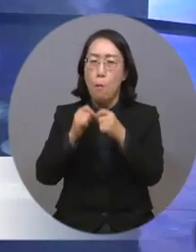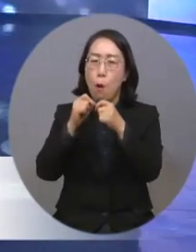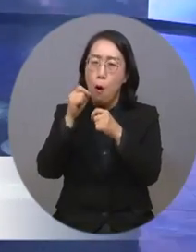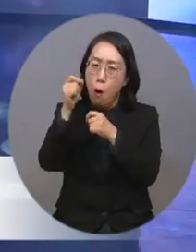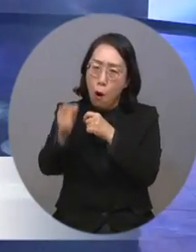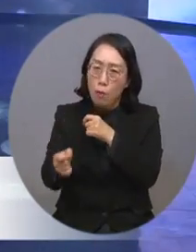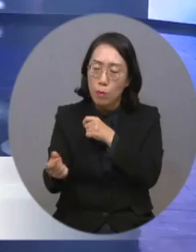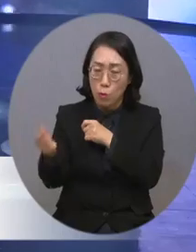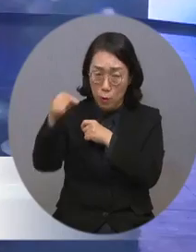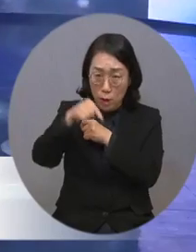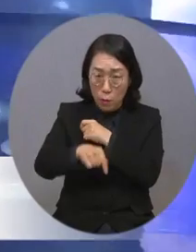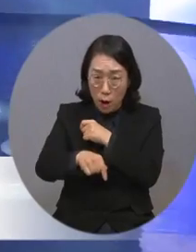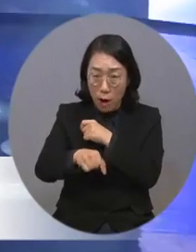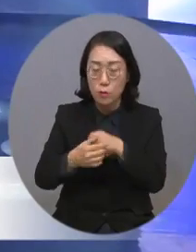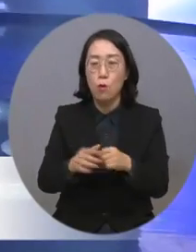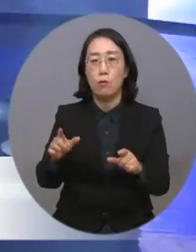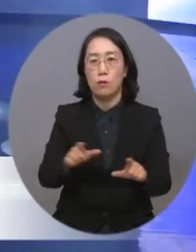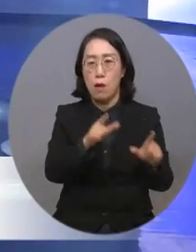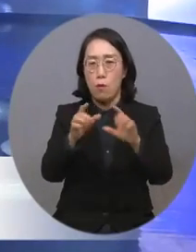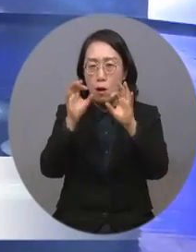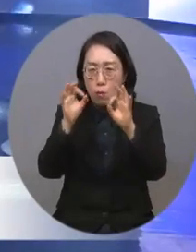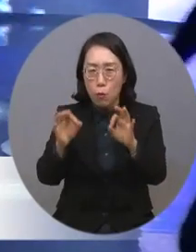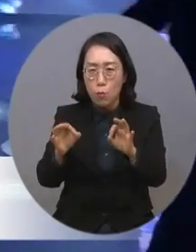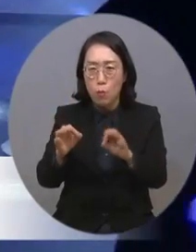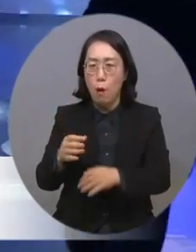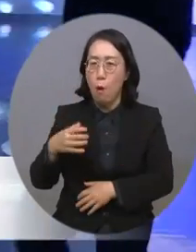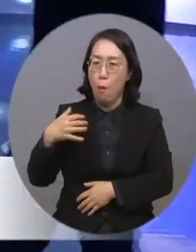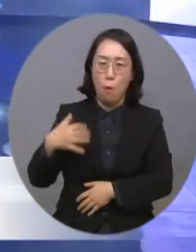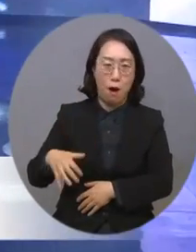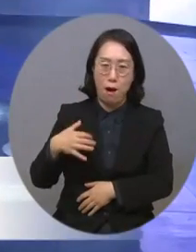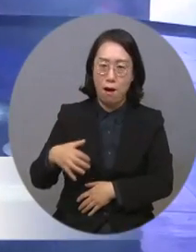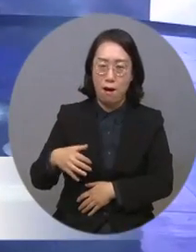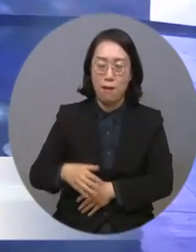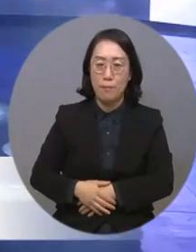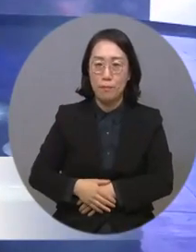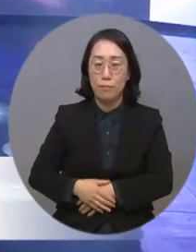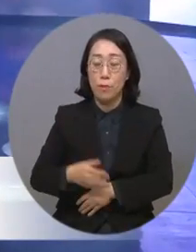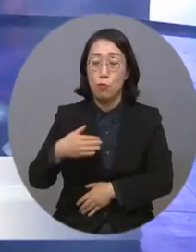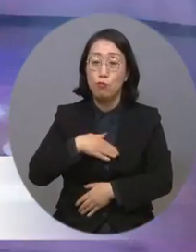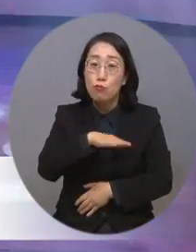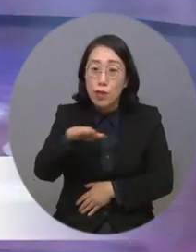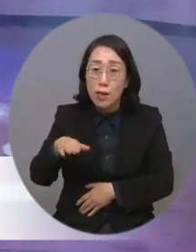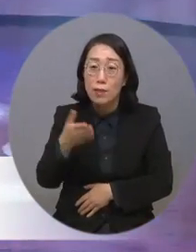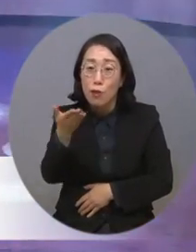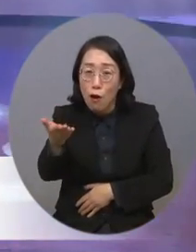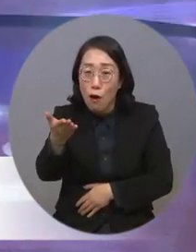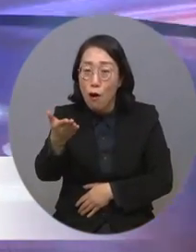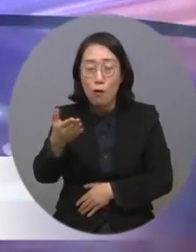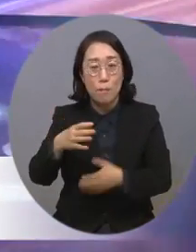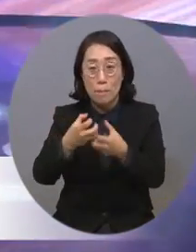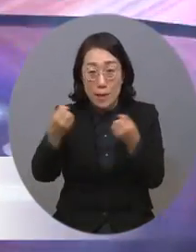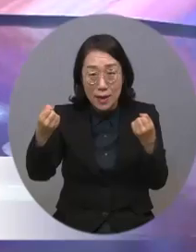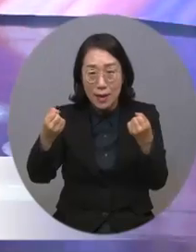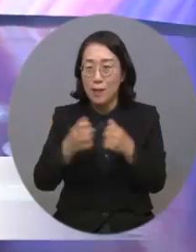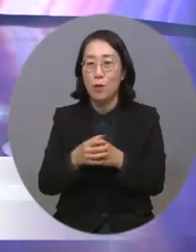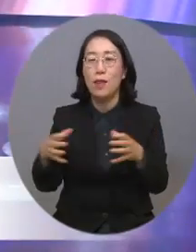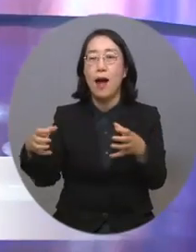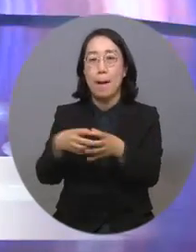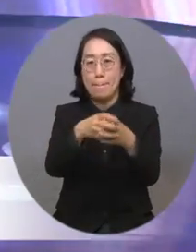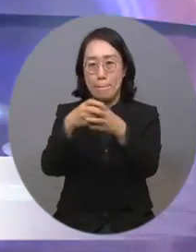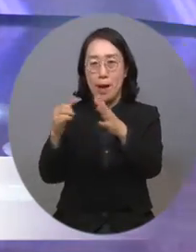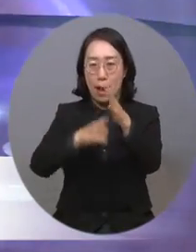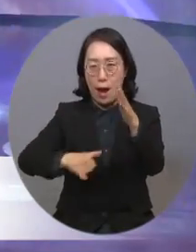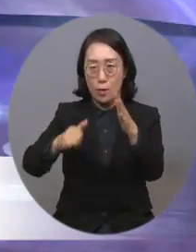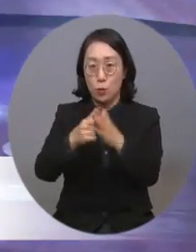정말 생활하시는 거 보면 대단하신 분들이다라는 생각을 합니다. 너희 나라, 우리나라 이런 게 없이 우리는 다 같은 한 가족이라